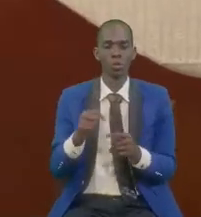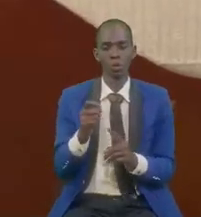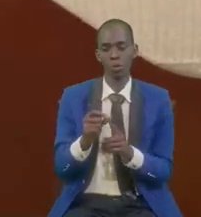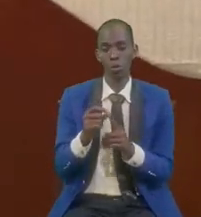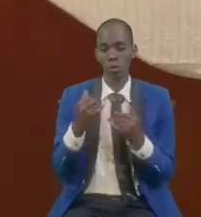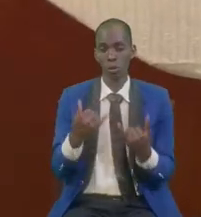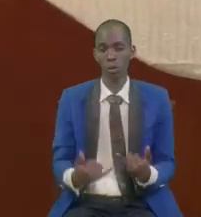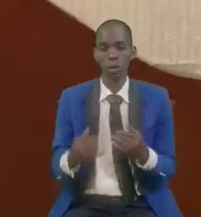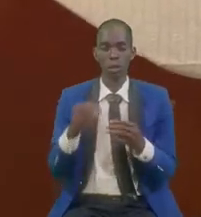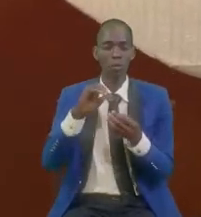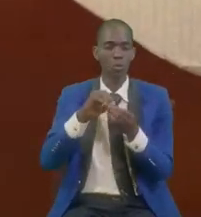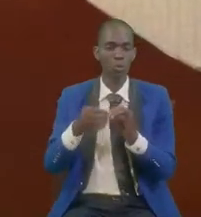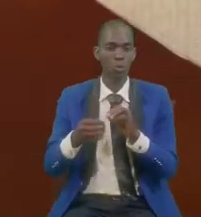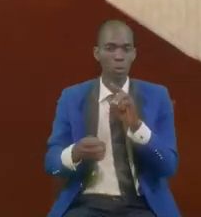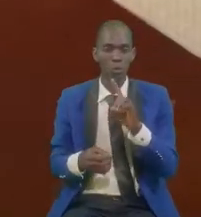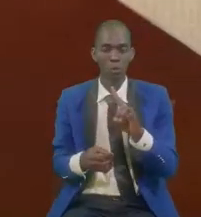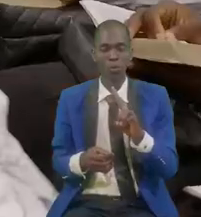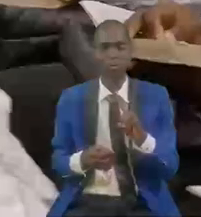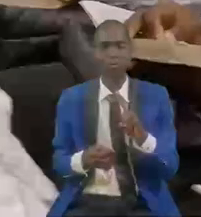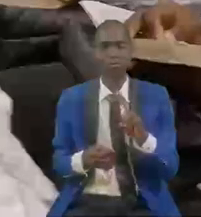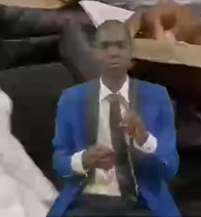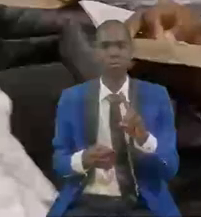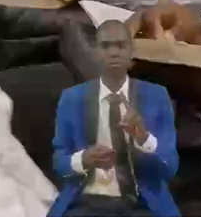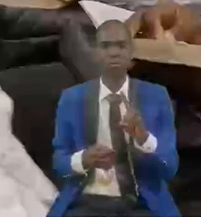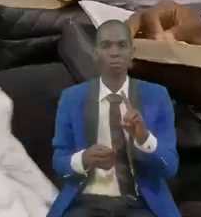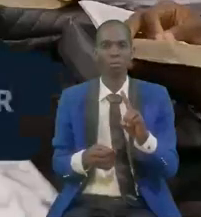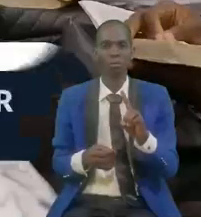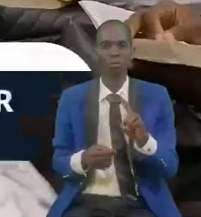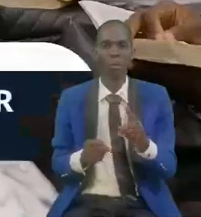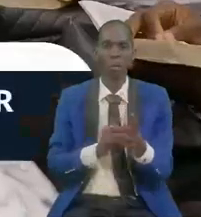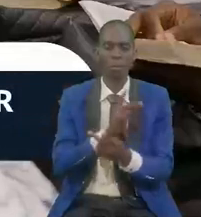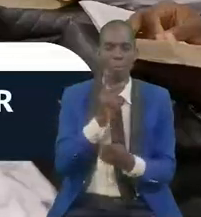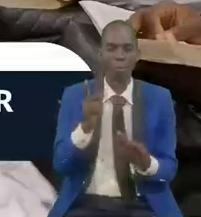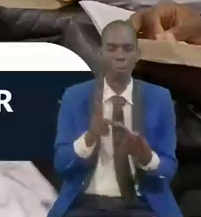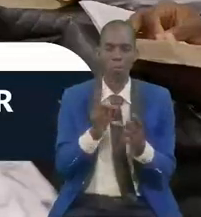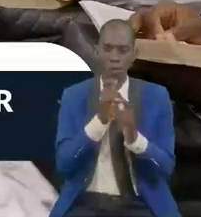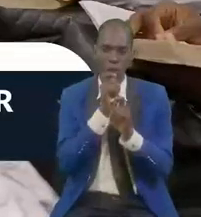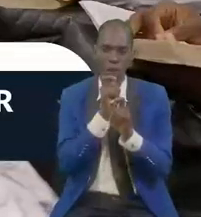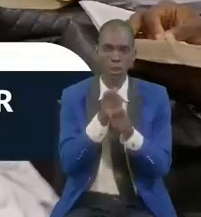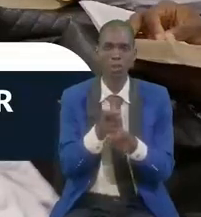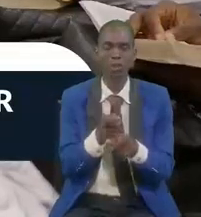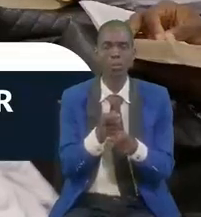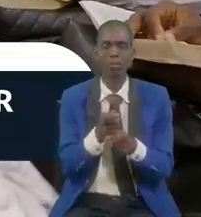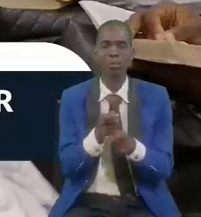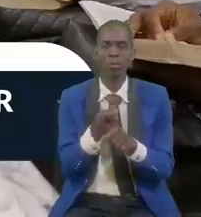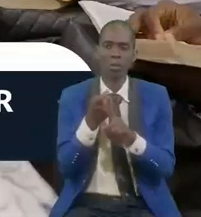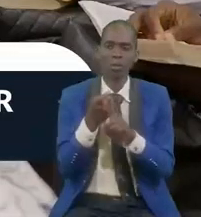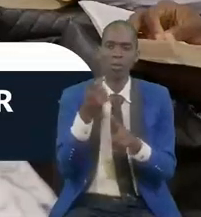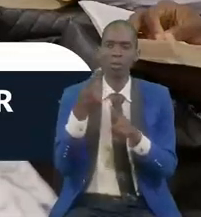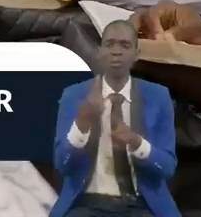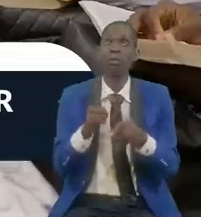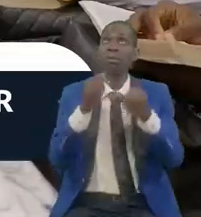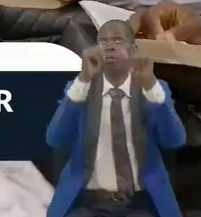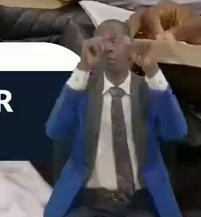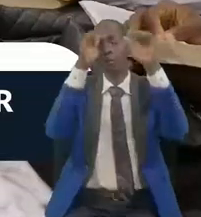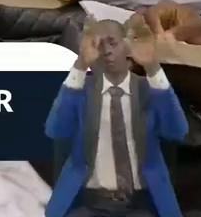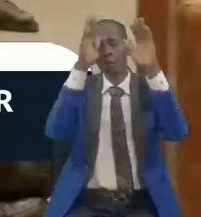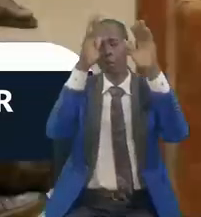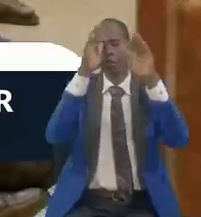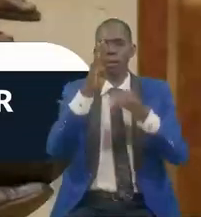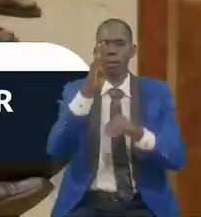au premier point. Premier point, nous allons voir les dons parfaits venant du Père